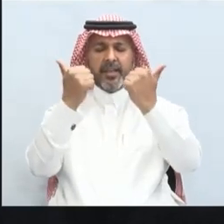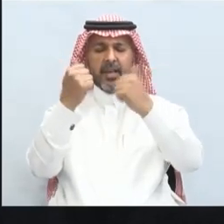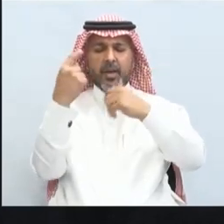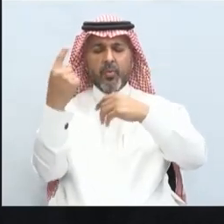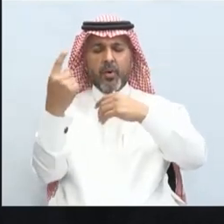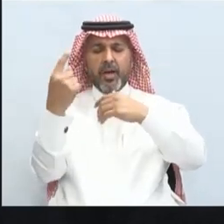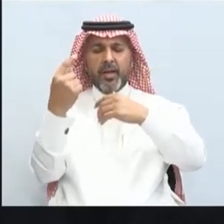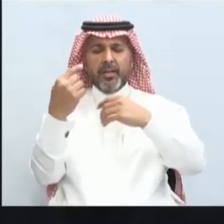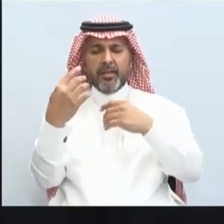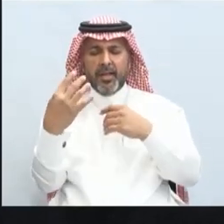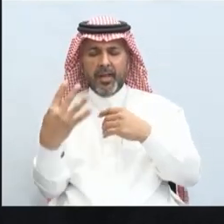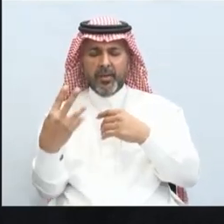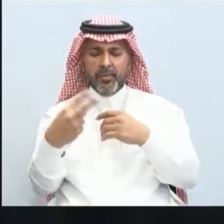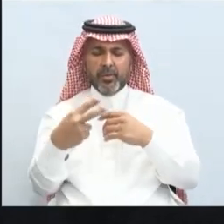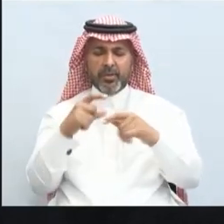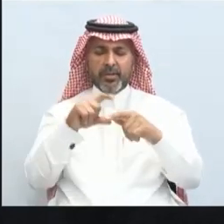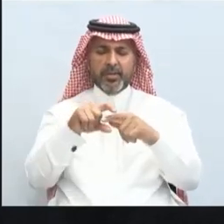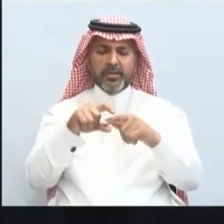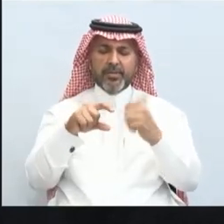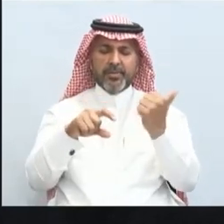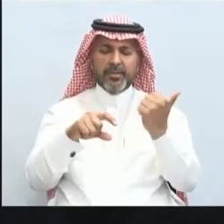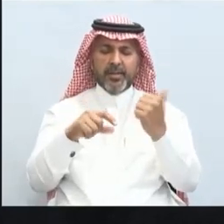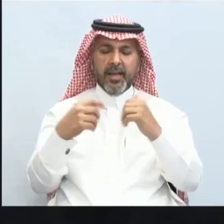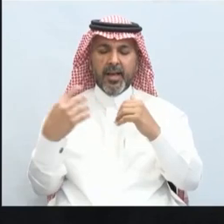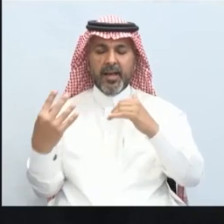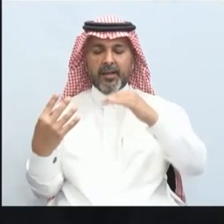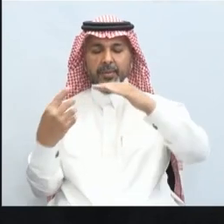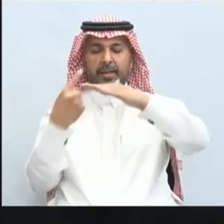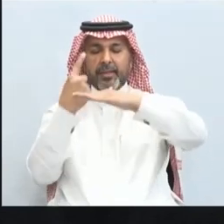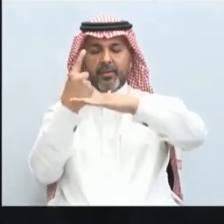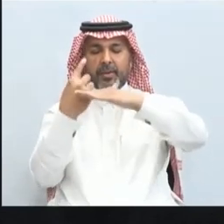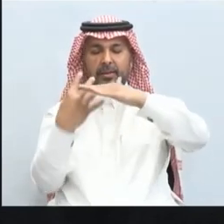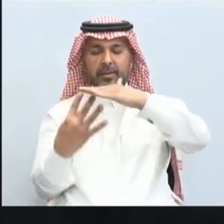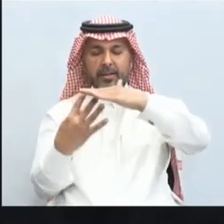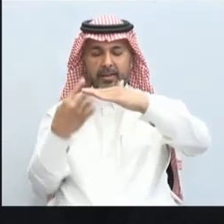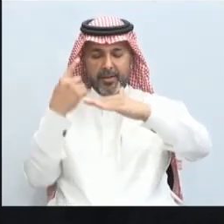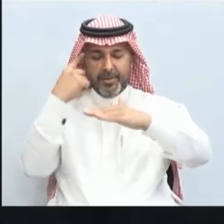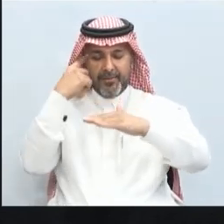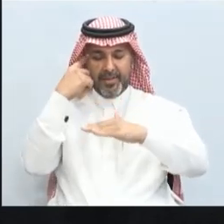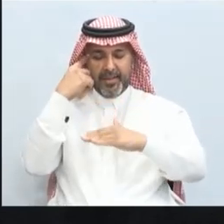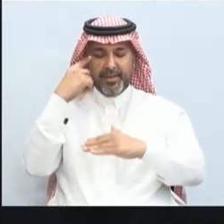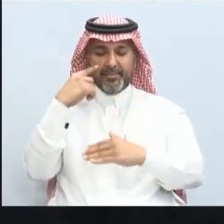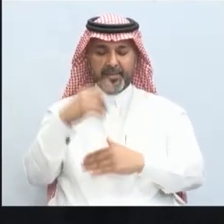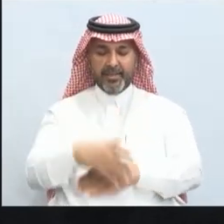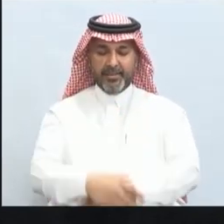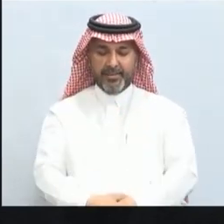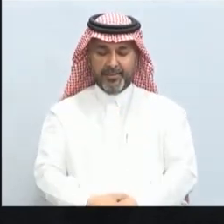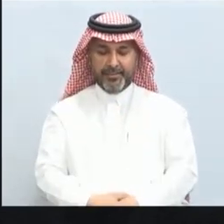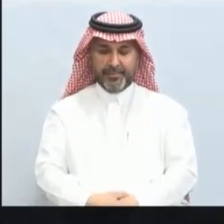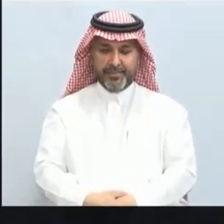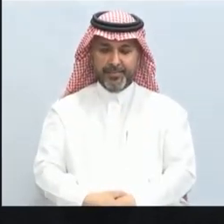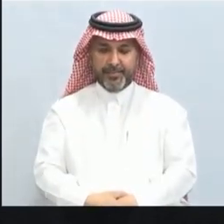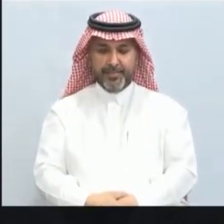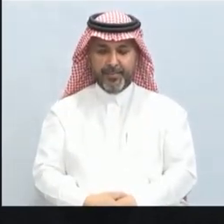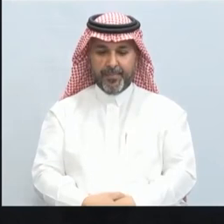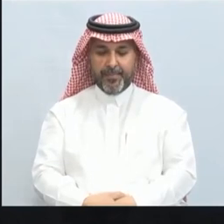ان احنا حللنا السؤال باستخدام التباديل الدائري مع النقطه المرجعيه اوجدنا عناصر فضاء العينه واو جدنا عدد عناصر